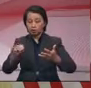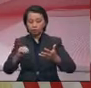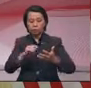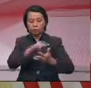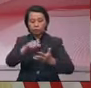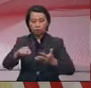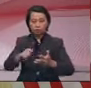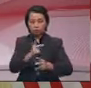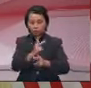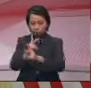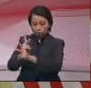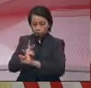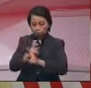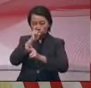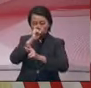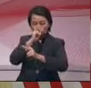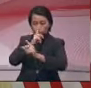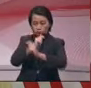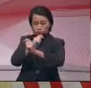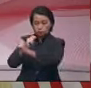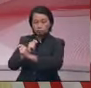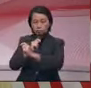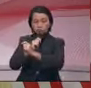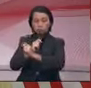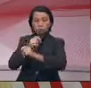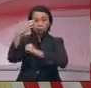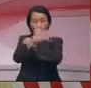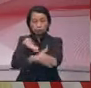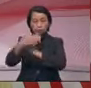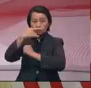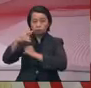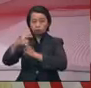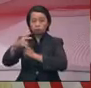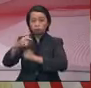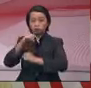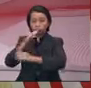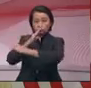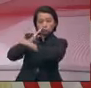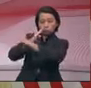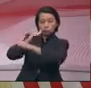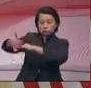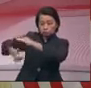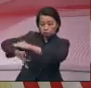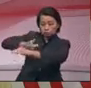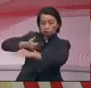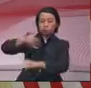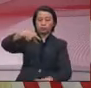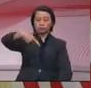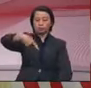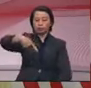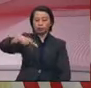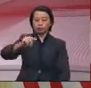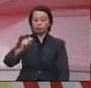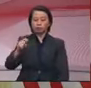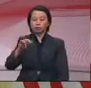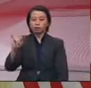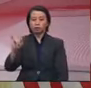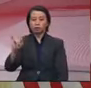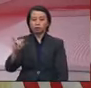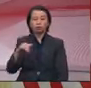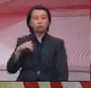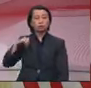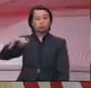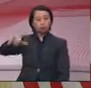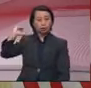mengawal ketat sempadan negara bagi mengawal kemasukan parti. Semalam, PDRM telah